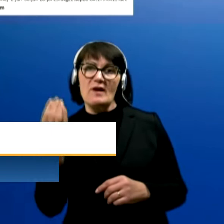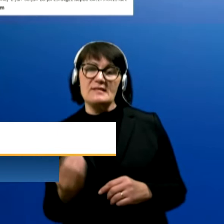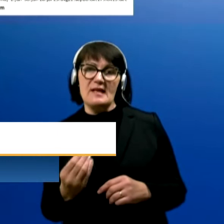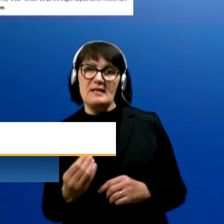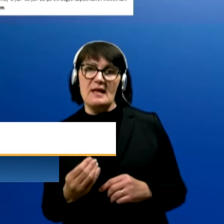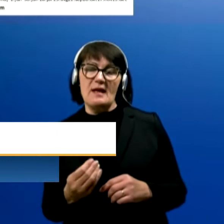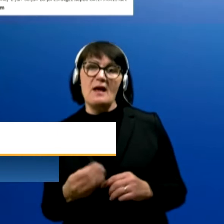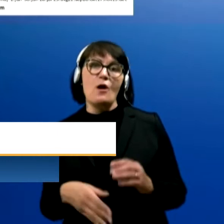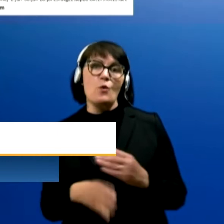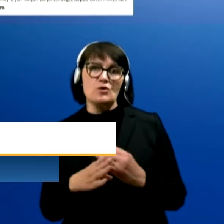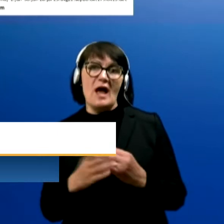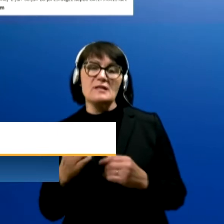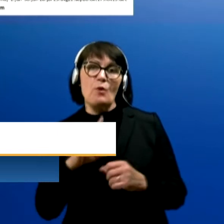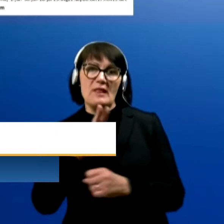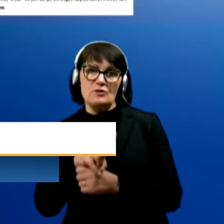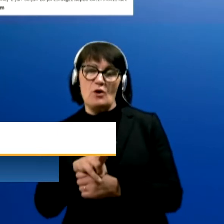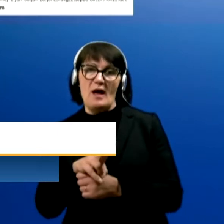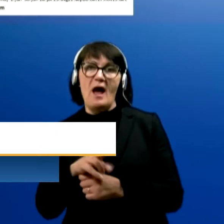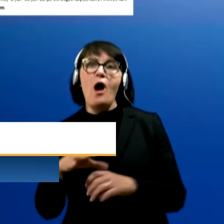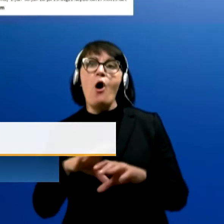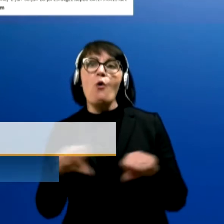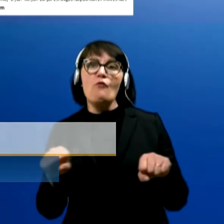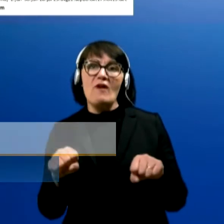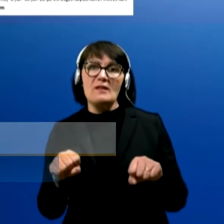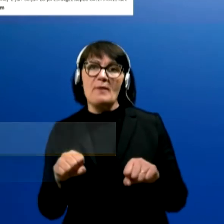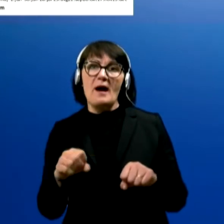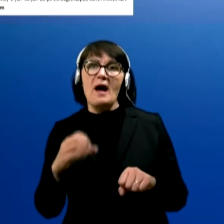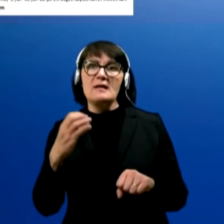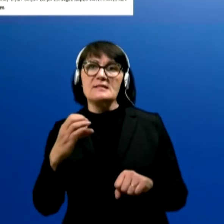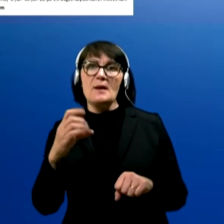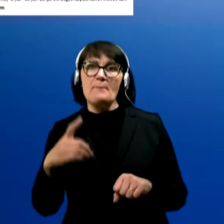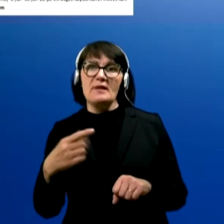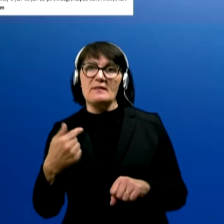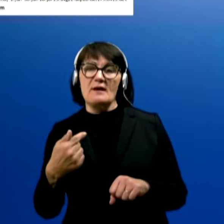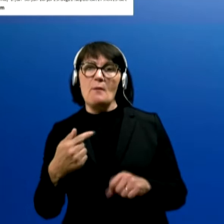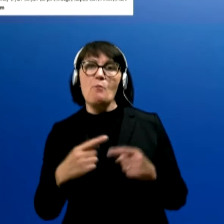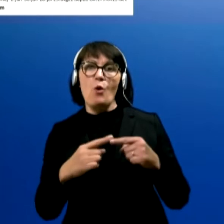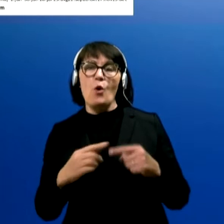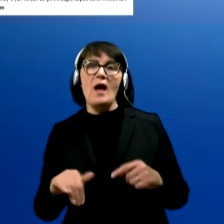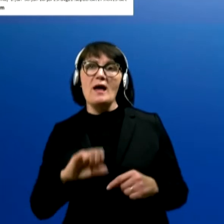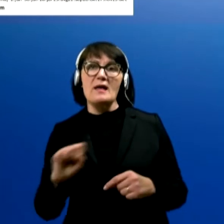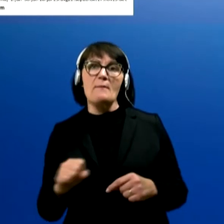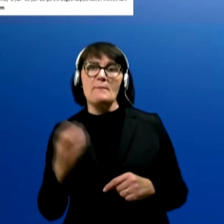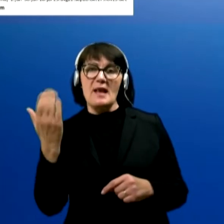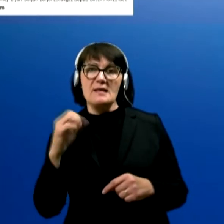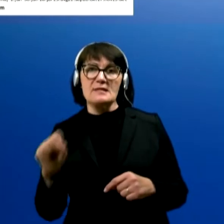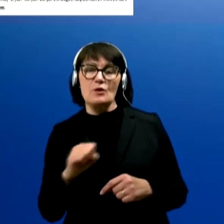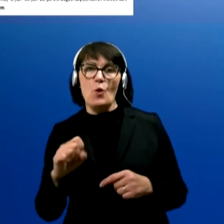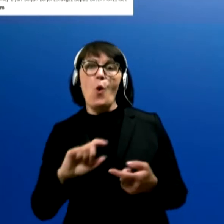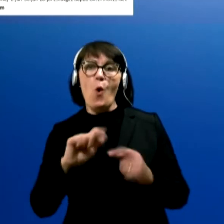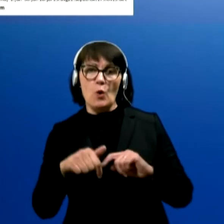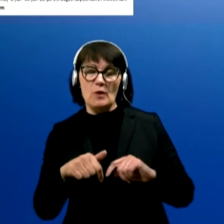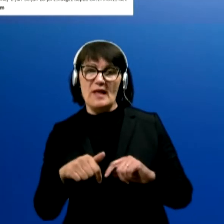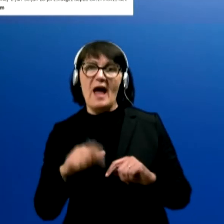izpod nadzora. Uvedba CPT pogoja je bila zato urodje,